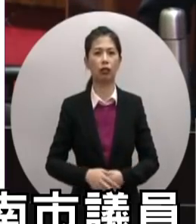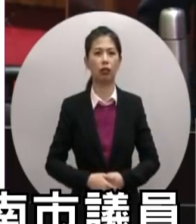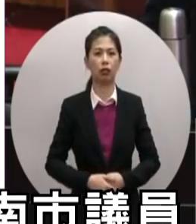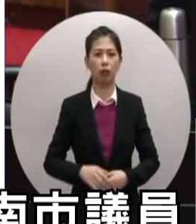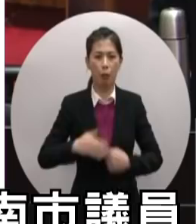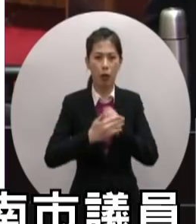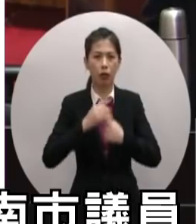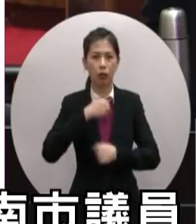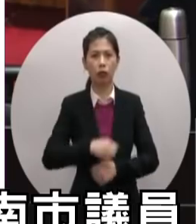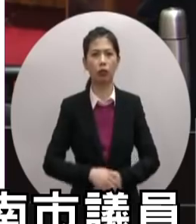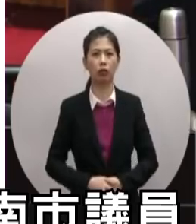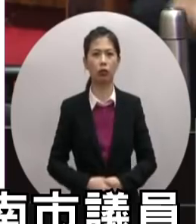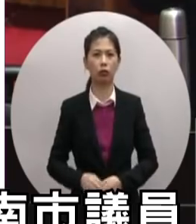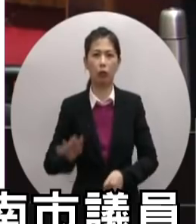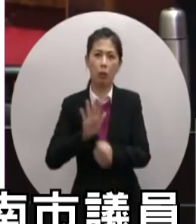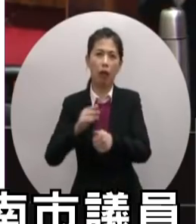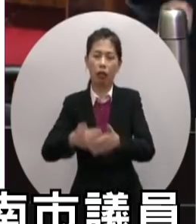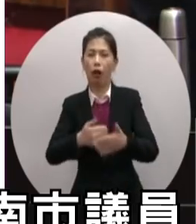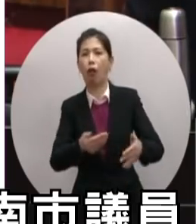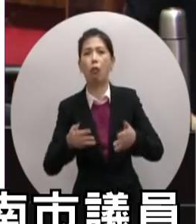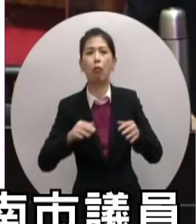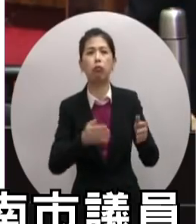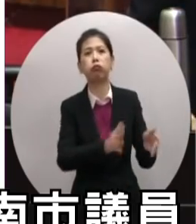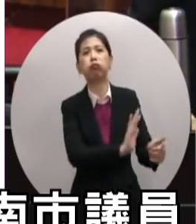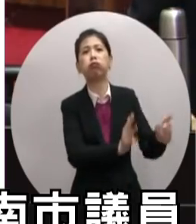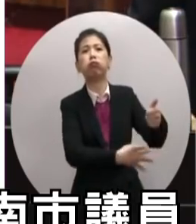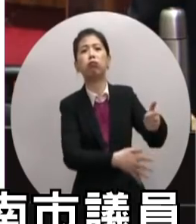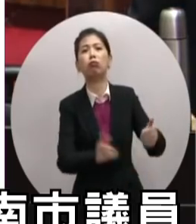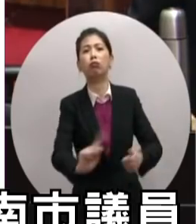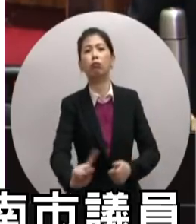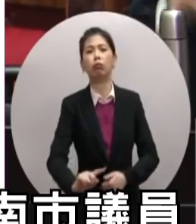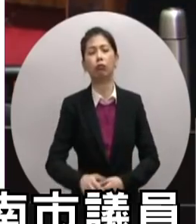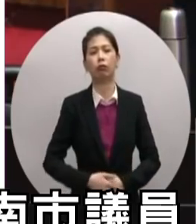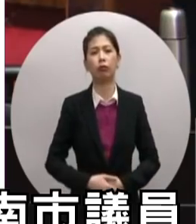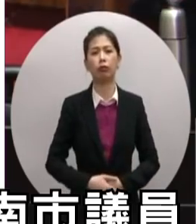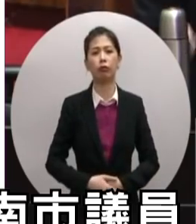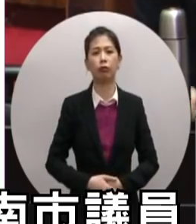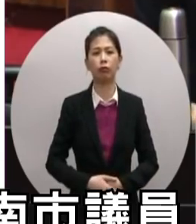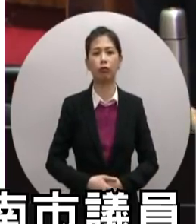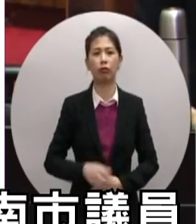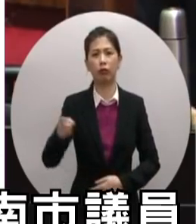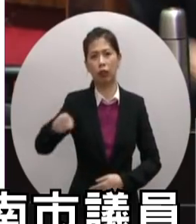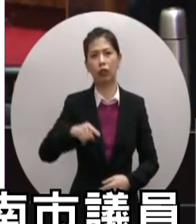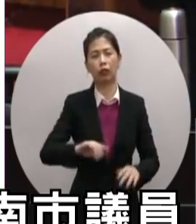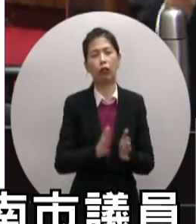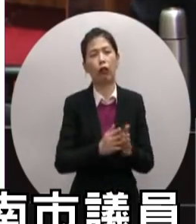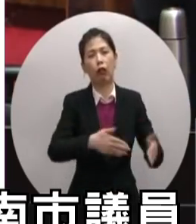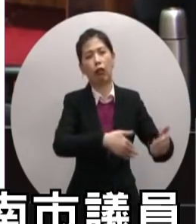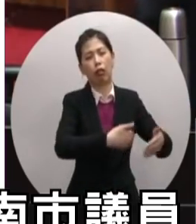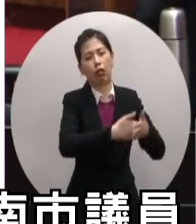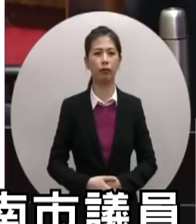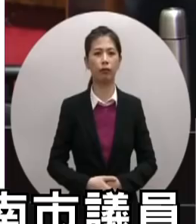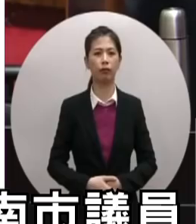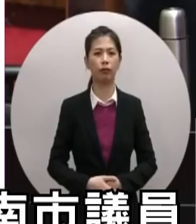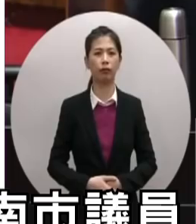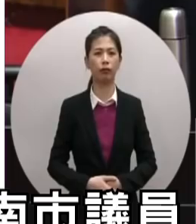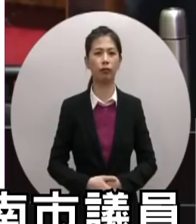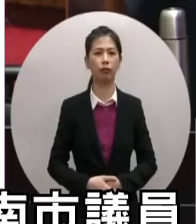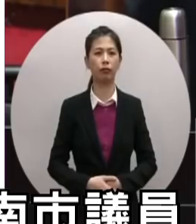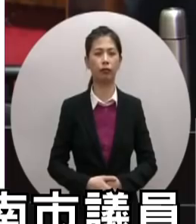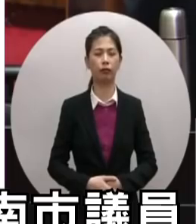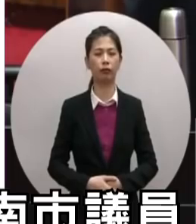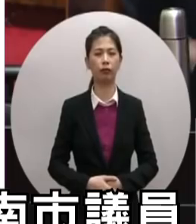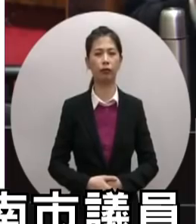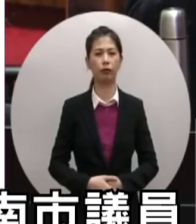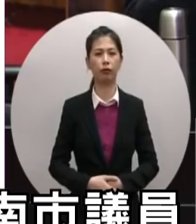层门看嘛呀。 是啊， 现在大家也变无要相信美国啊讲的话，嗯，啊，你才敢讲放心，发生代志美国啊